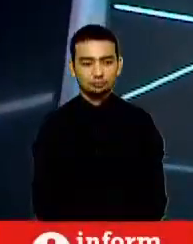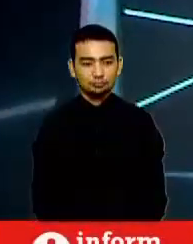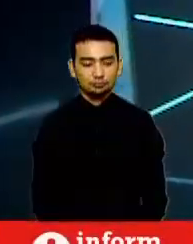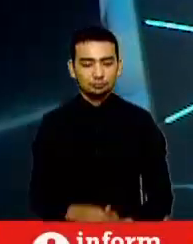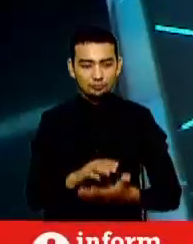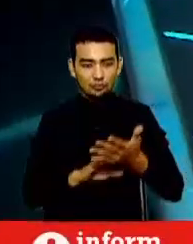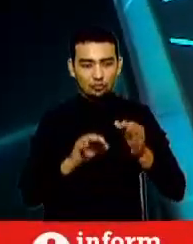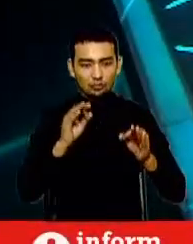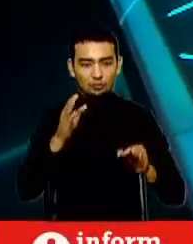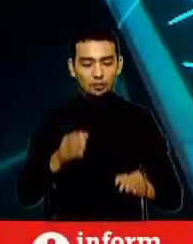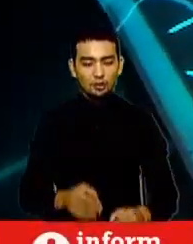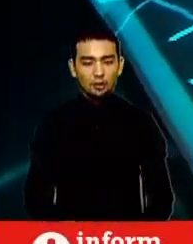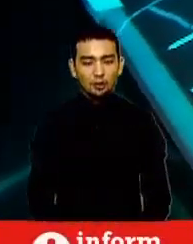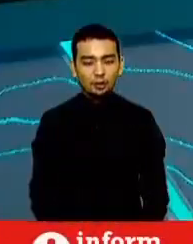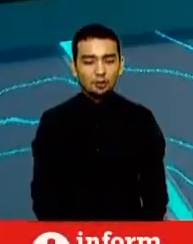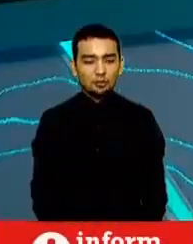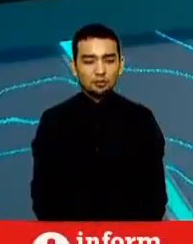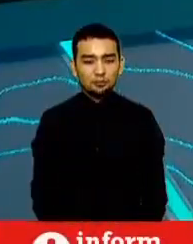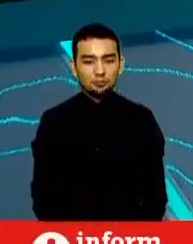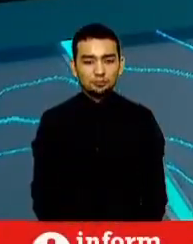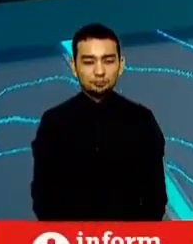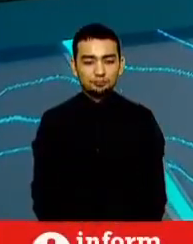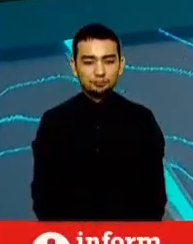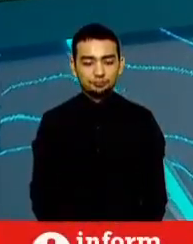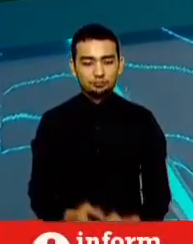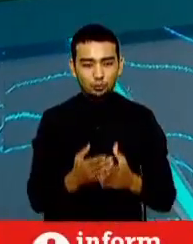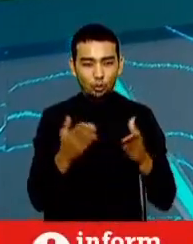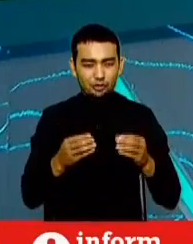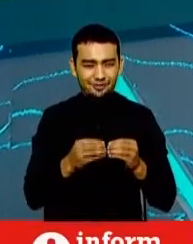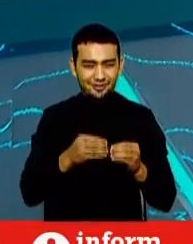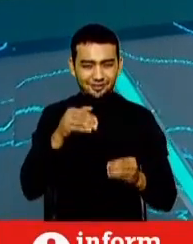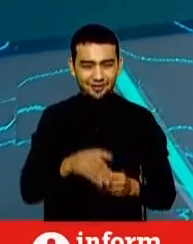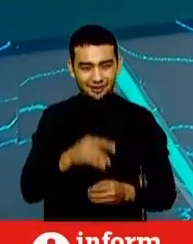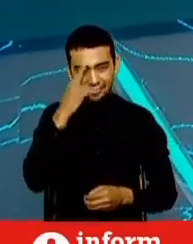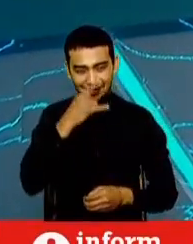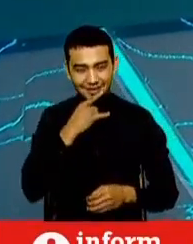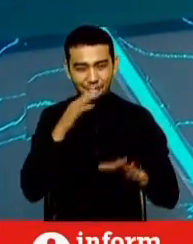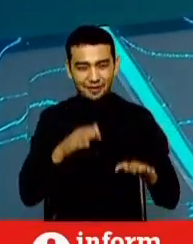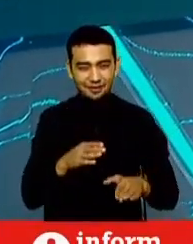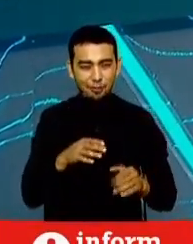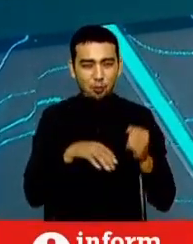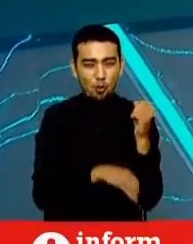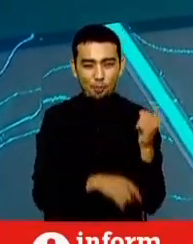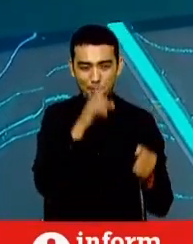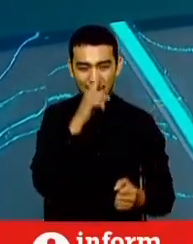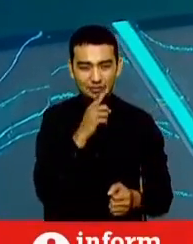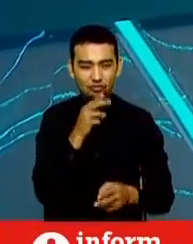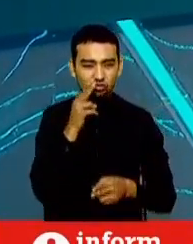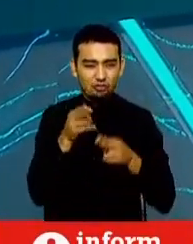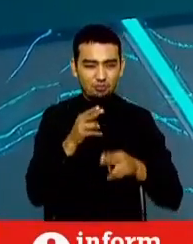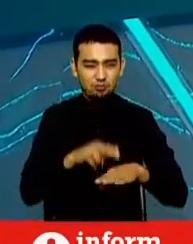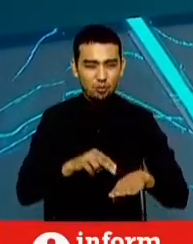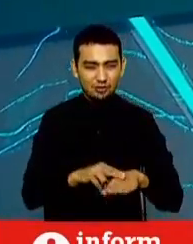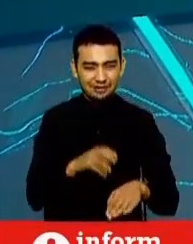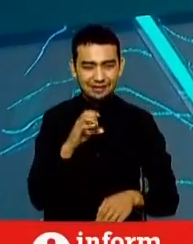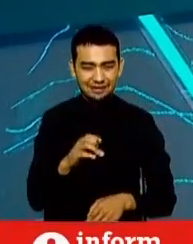мы продолжаем информбюро более 10 тысяч казахстанок за последний месяц обратились в полицию